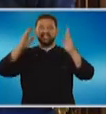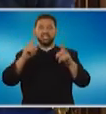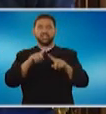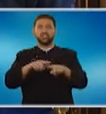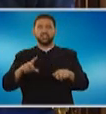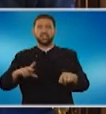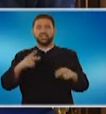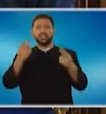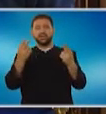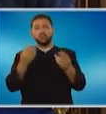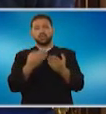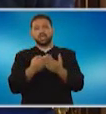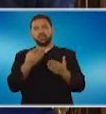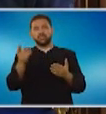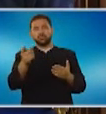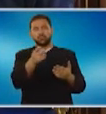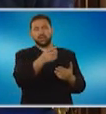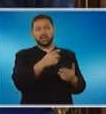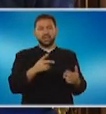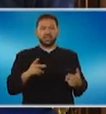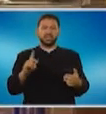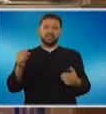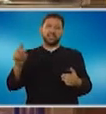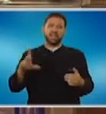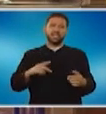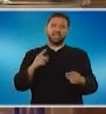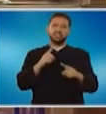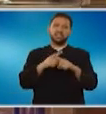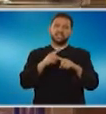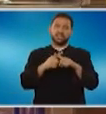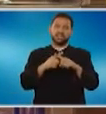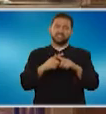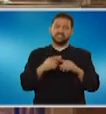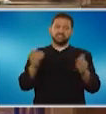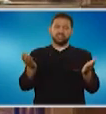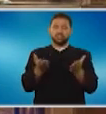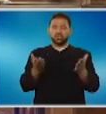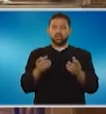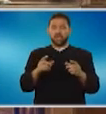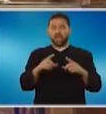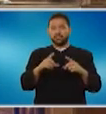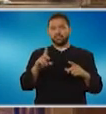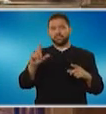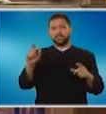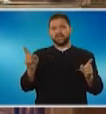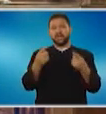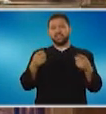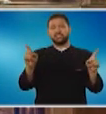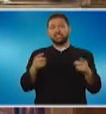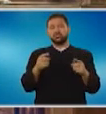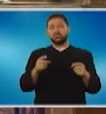ceea ce este esențial pentru ei. Dar este interzis canonic lectura unor pasaje la strană de către